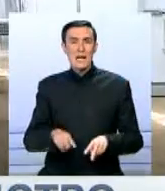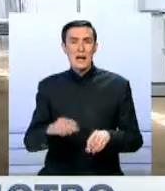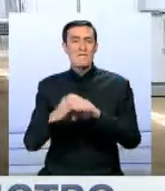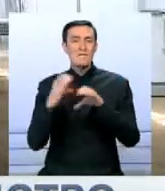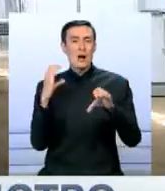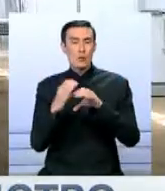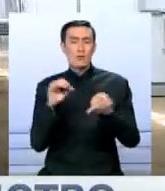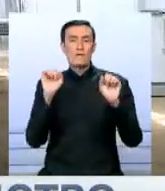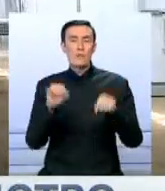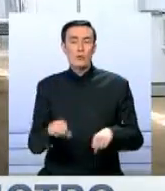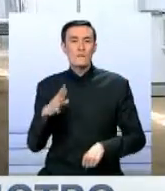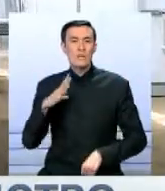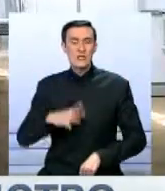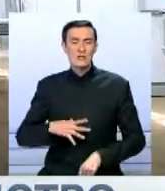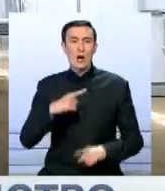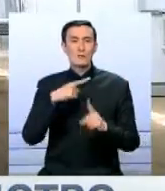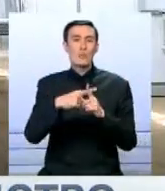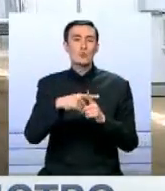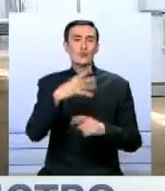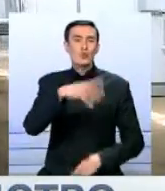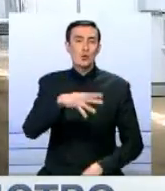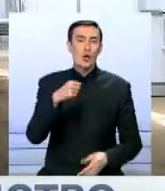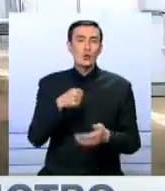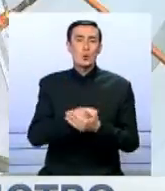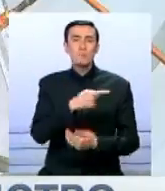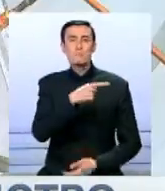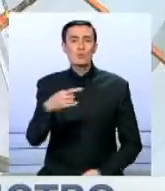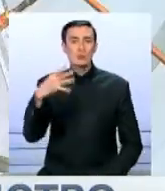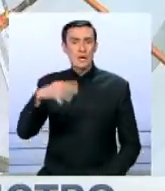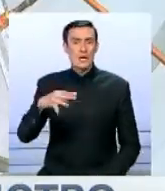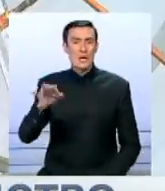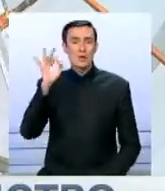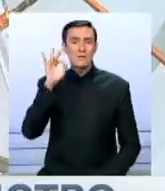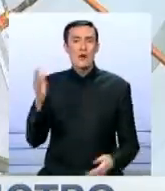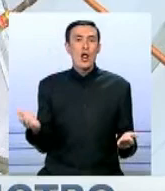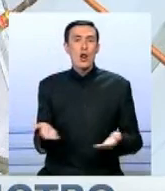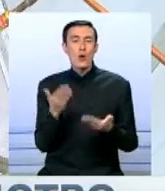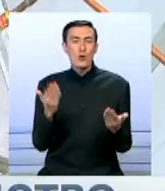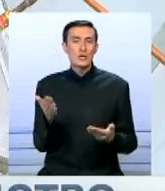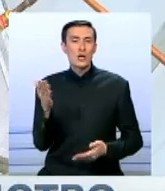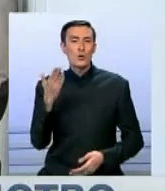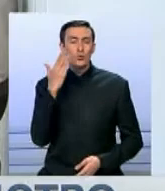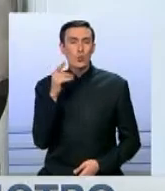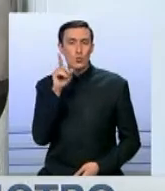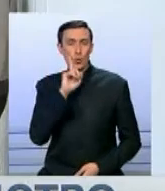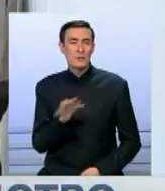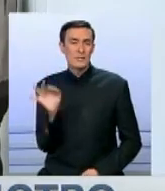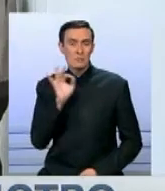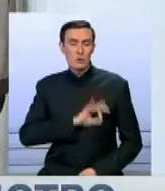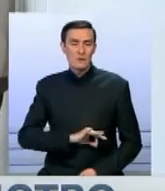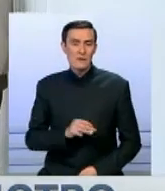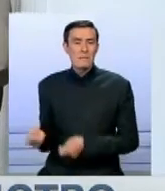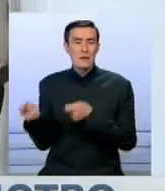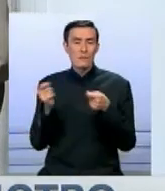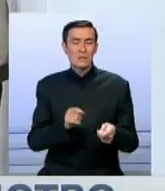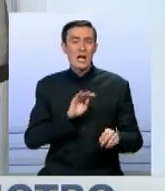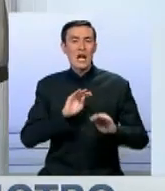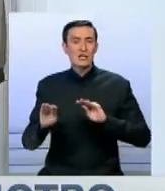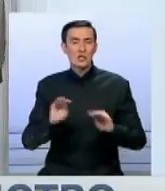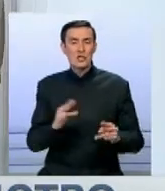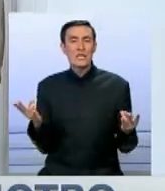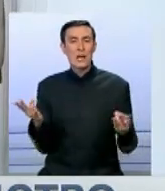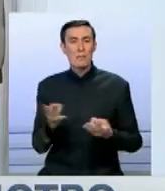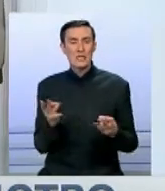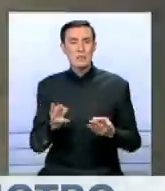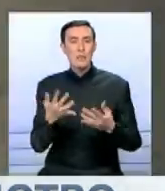вагонов. Они могут выдерживать от плюс 40 до минус 40 градусов. Легкие и удобные в использовании и перевозке. Они еще оснащены всем